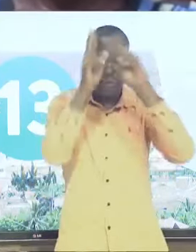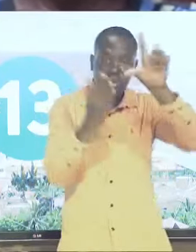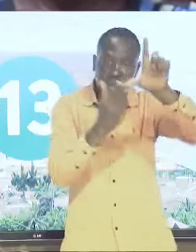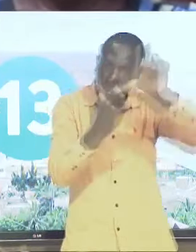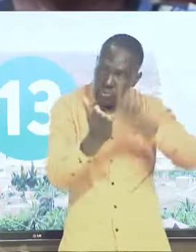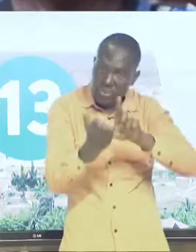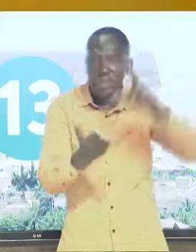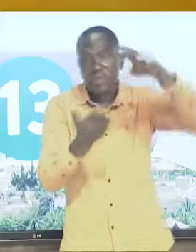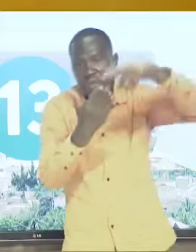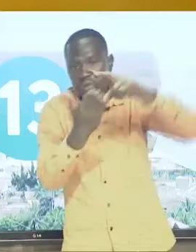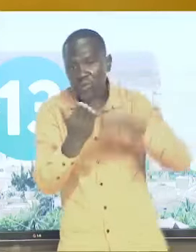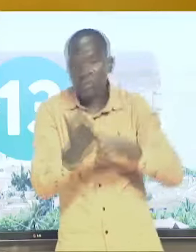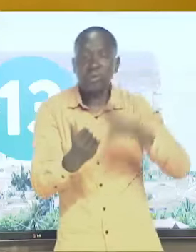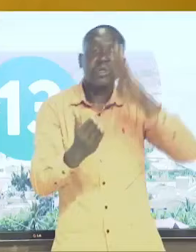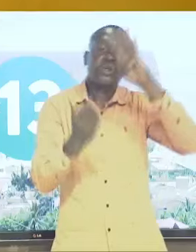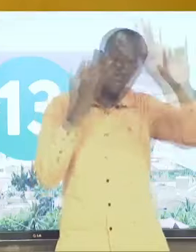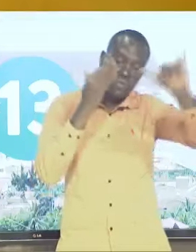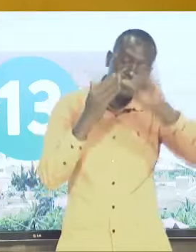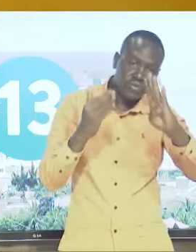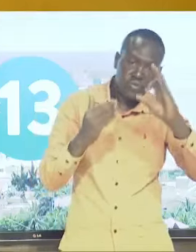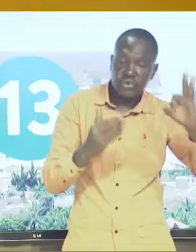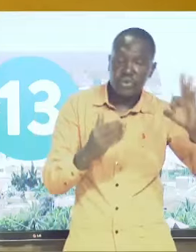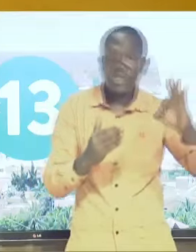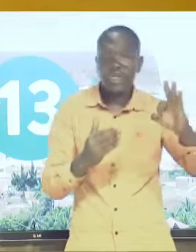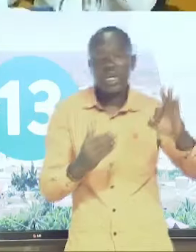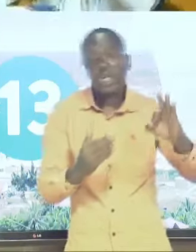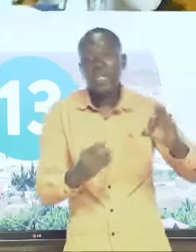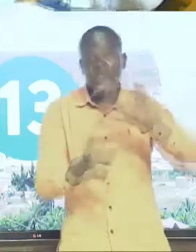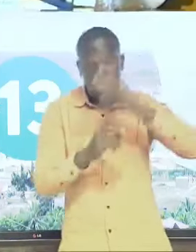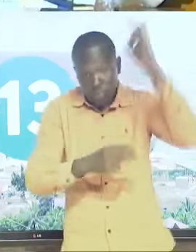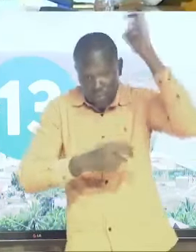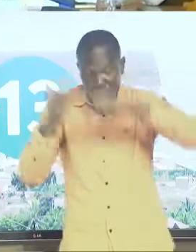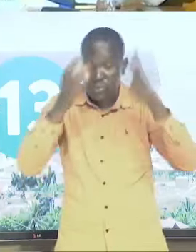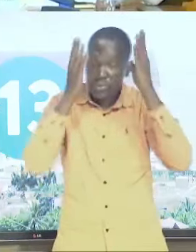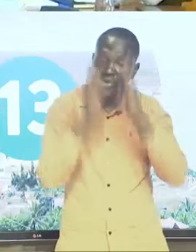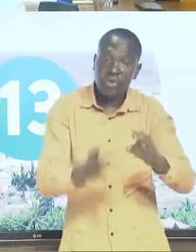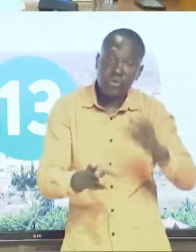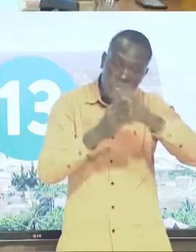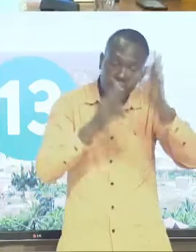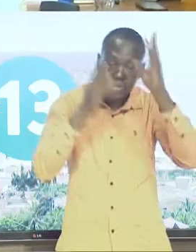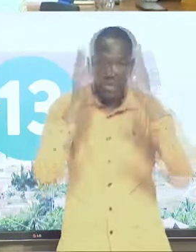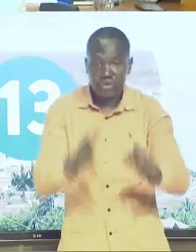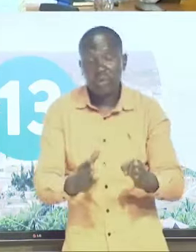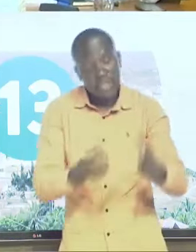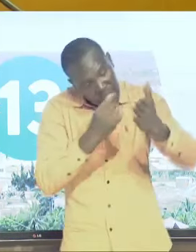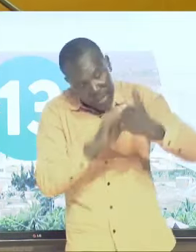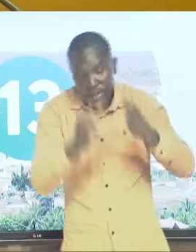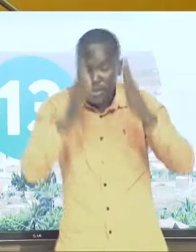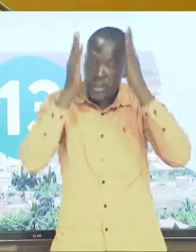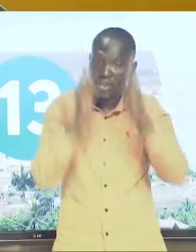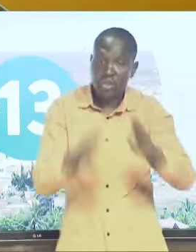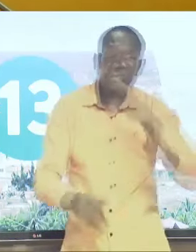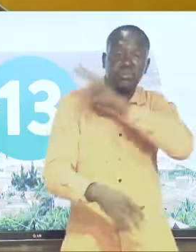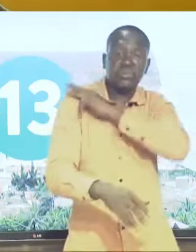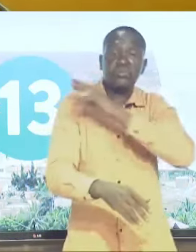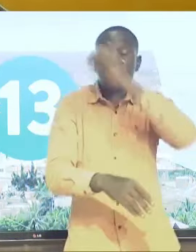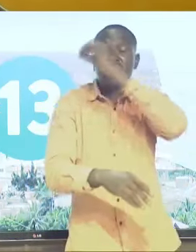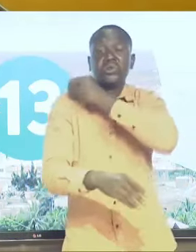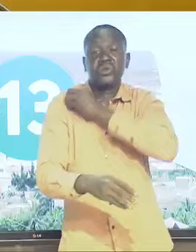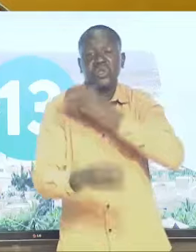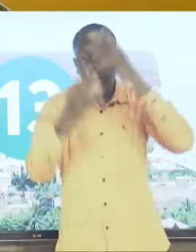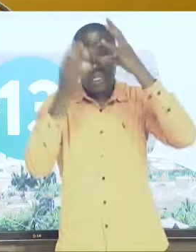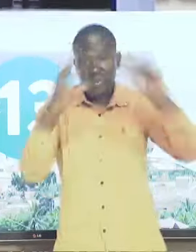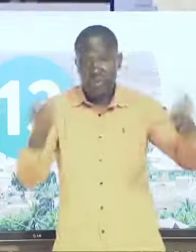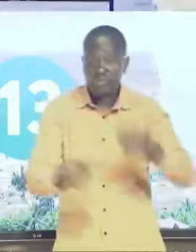règlements du pays. Sociologue, consultant, formateur et écrivain, Maxime Wouba a déjà à son